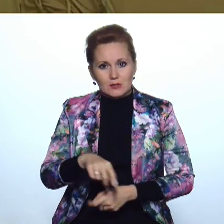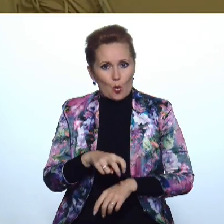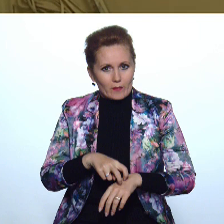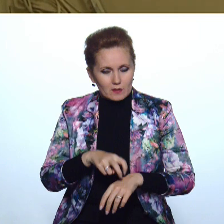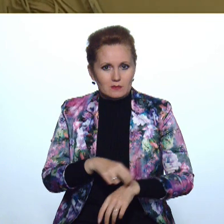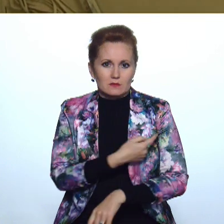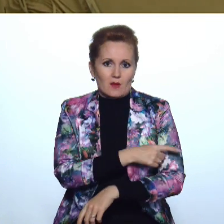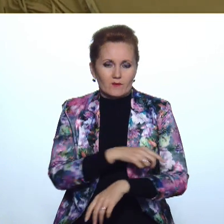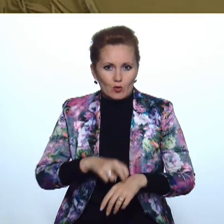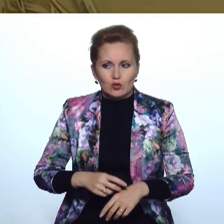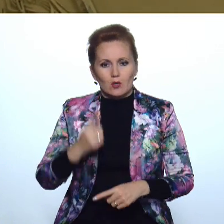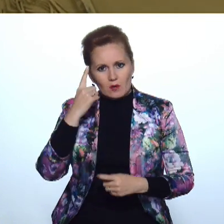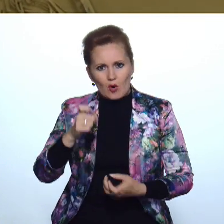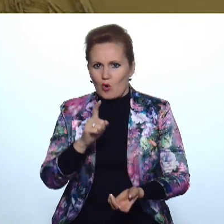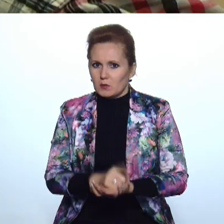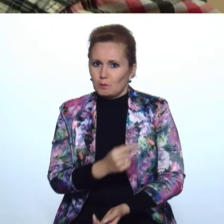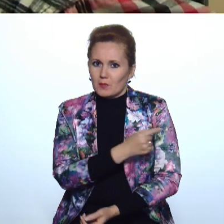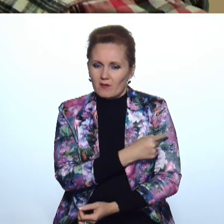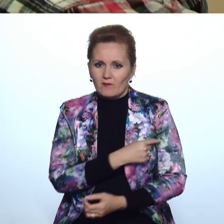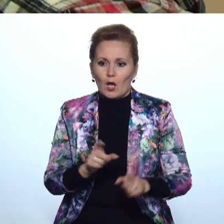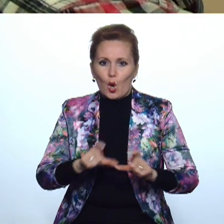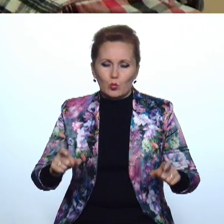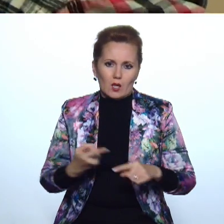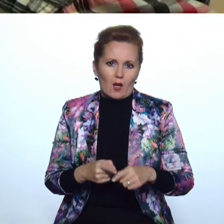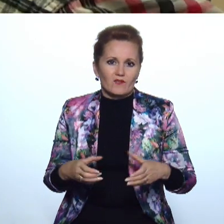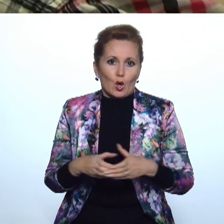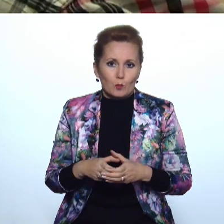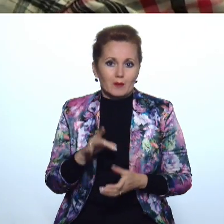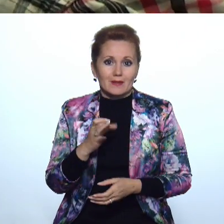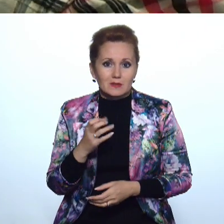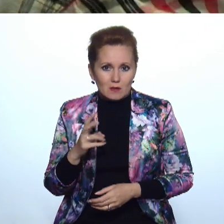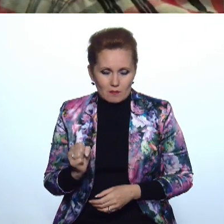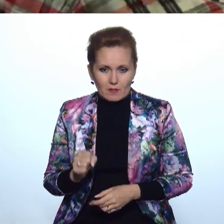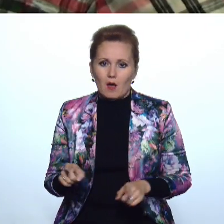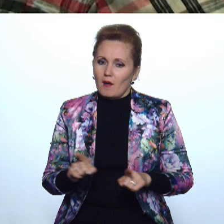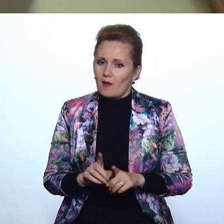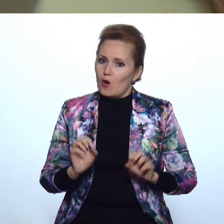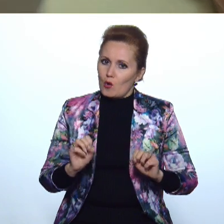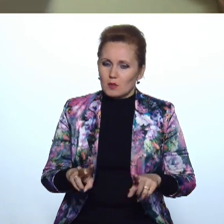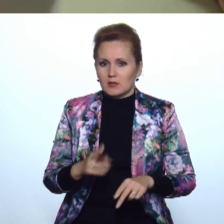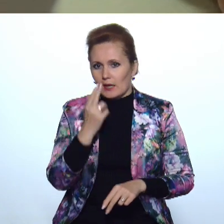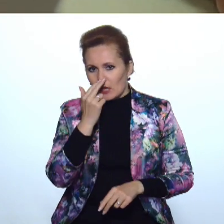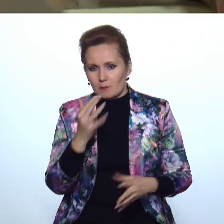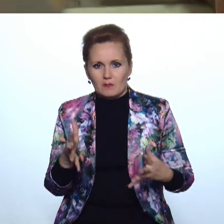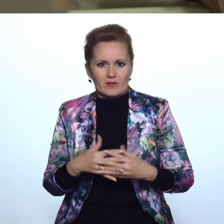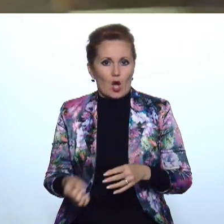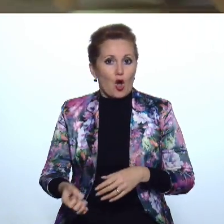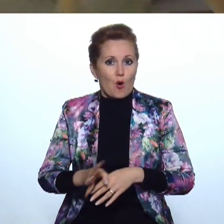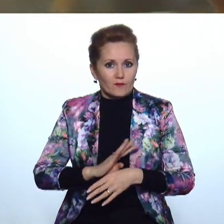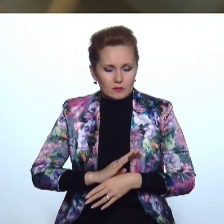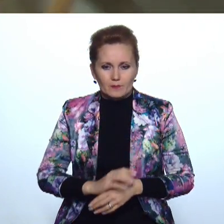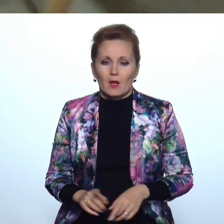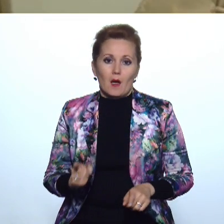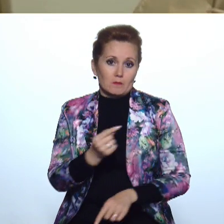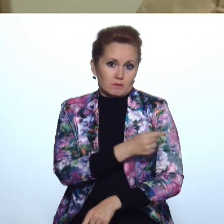рекомендуют прививку группам риска и особенно, чтобы избежать сочетания инфекций гриппа и ковида. Поставить вакцину можно в поликлиниках по